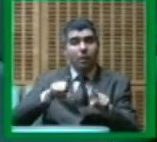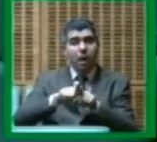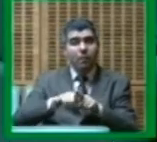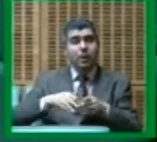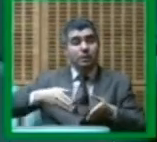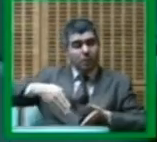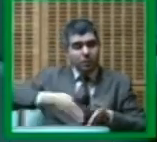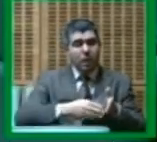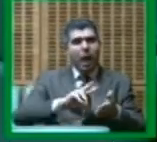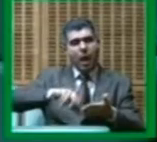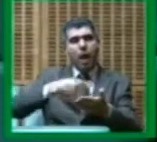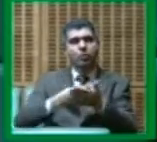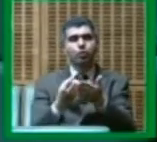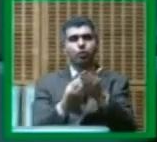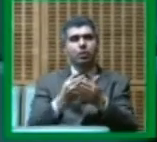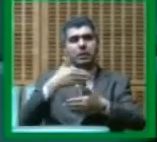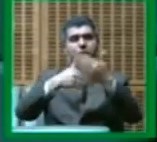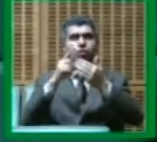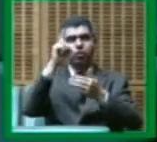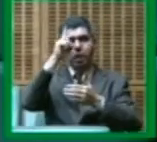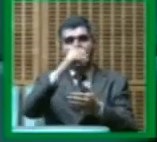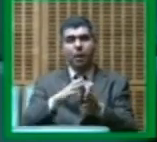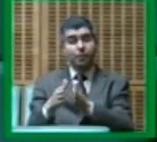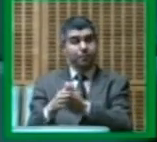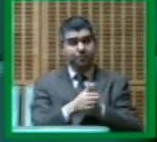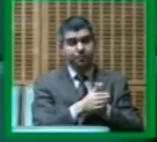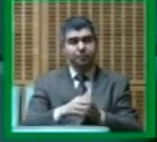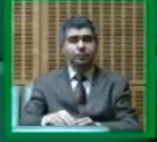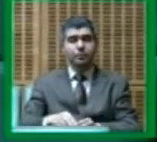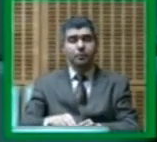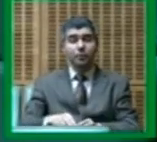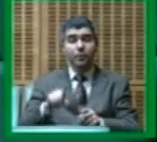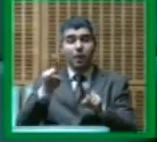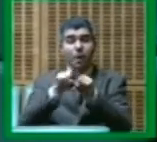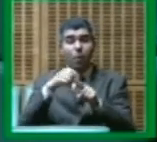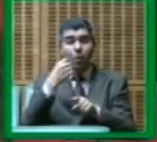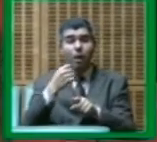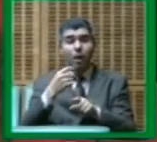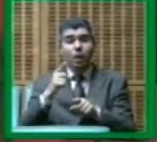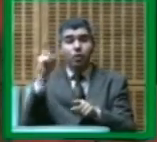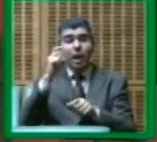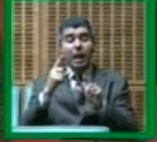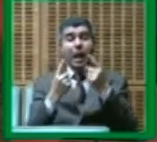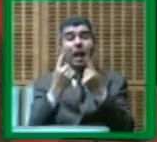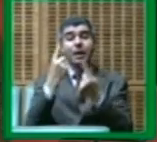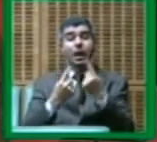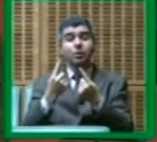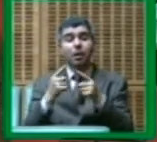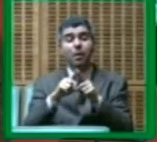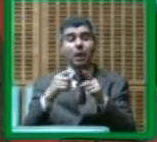يمكننا نعاودوها. غنعطيكم الارقام غير مسبوقه. المعدل في نوفمبر، انا هادشي خديتو، اتصلت